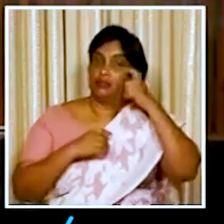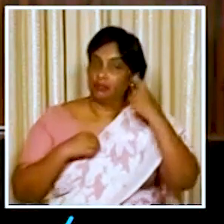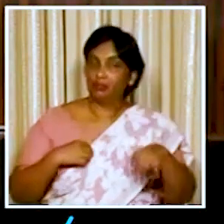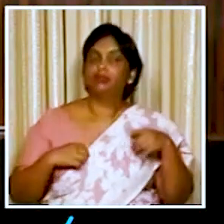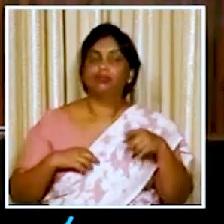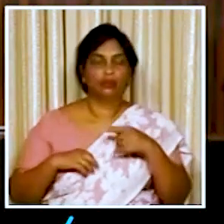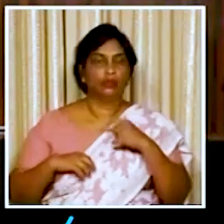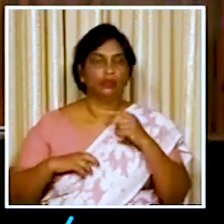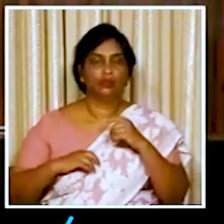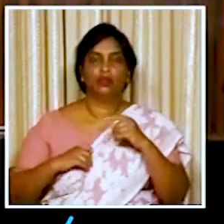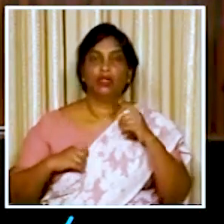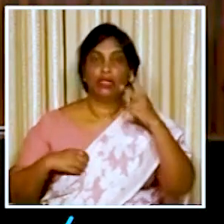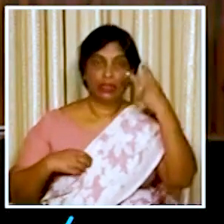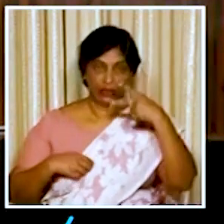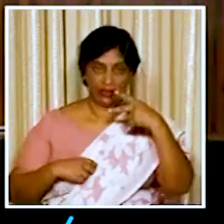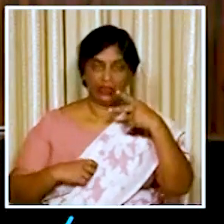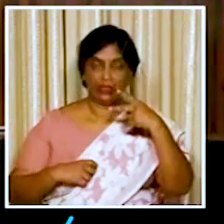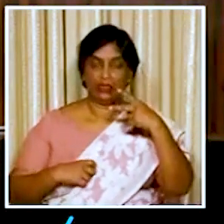සටහන්වල වෙළුම